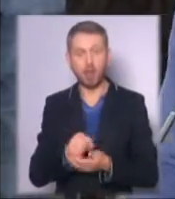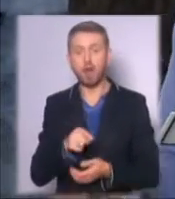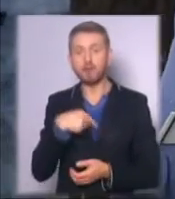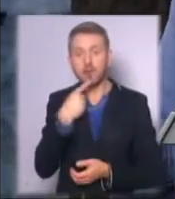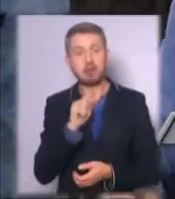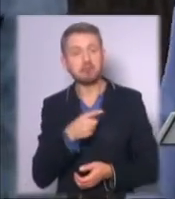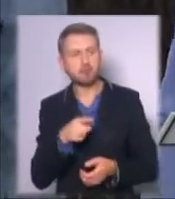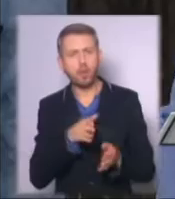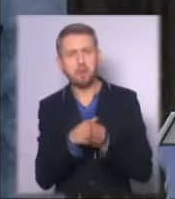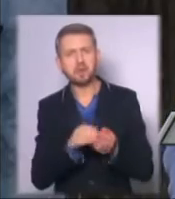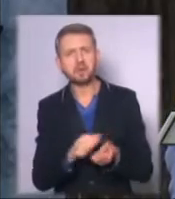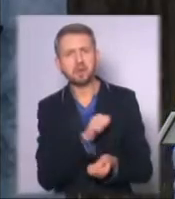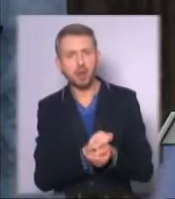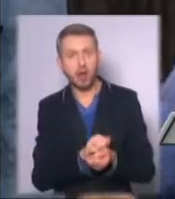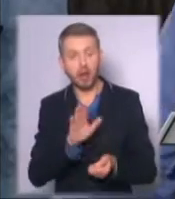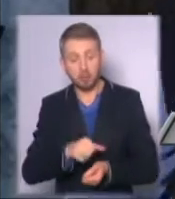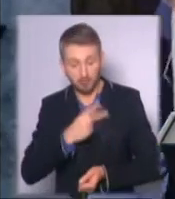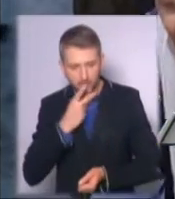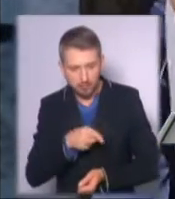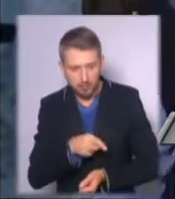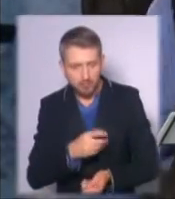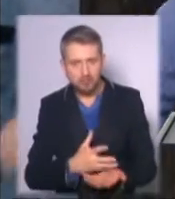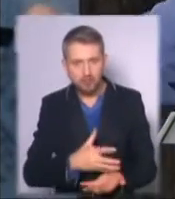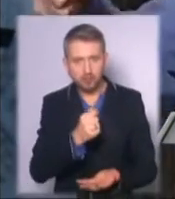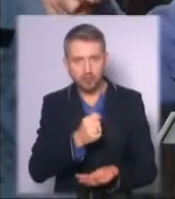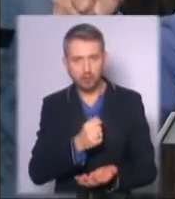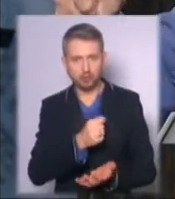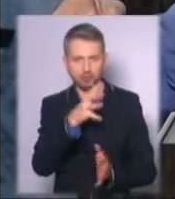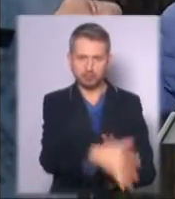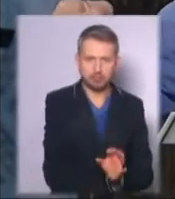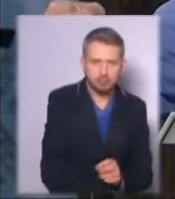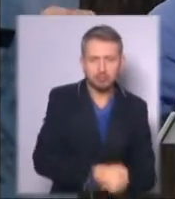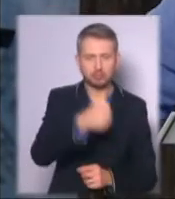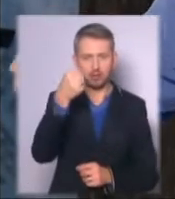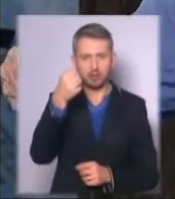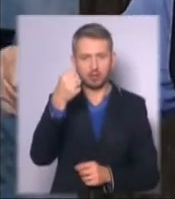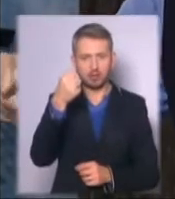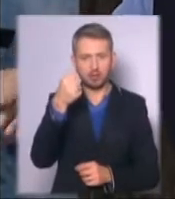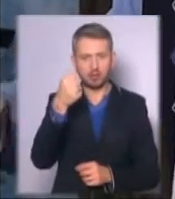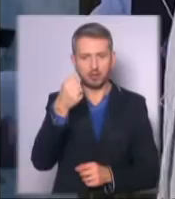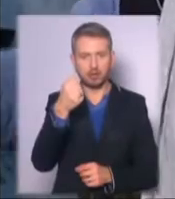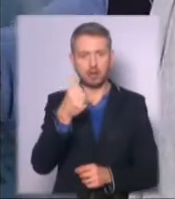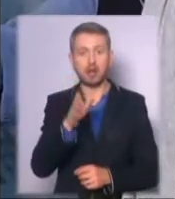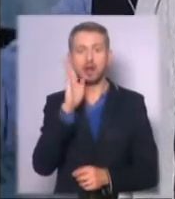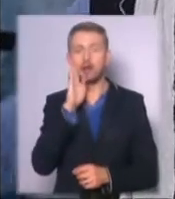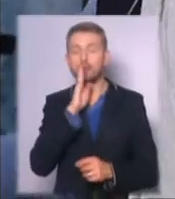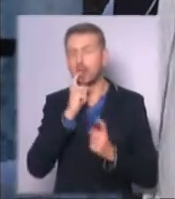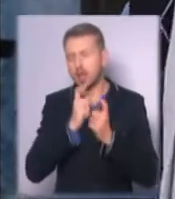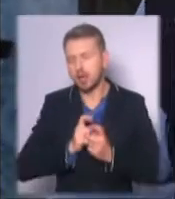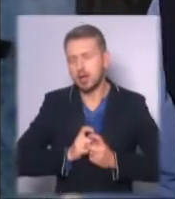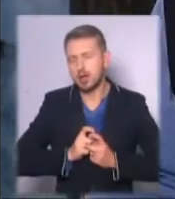побачив там кінець мішка, поліз, витяг. Той мішок, мати як